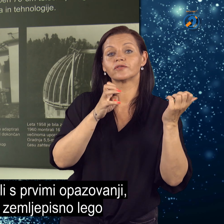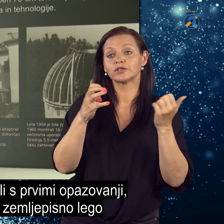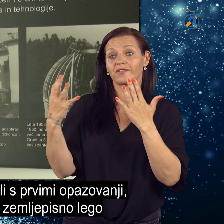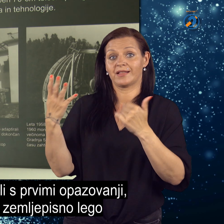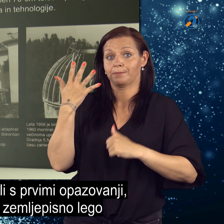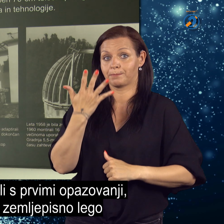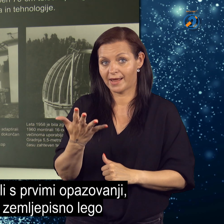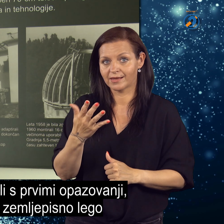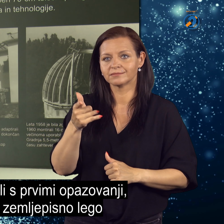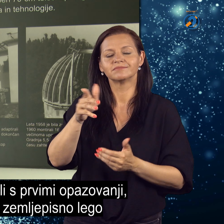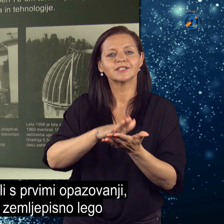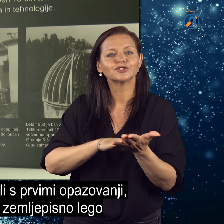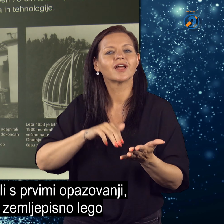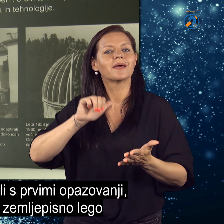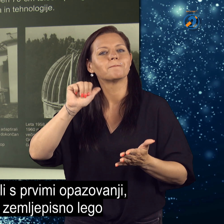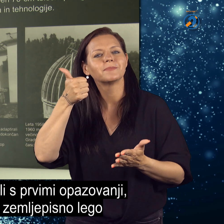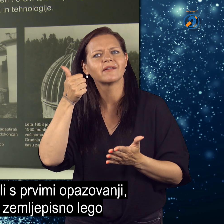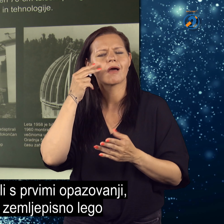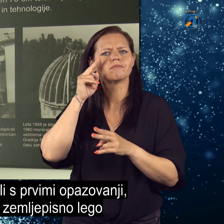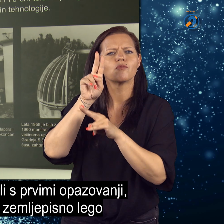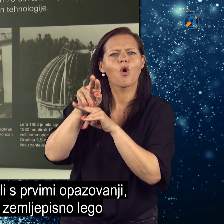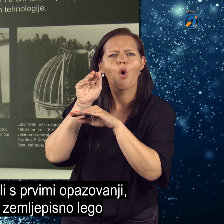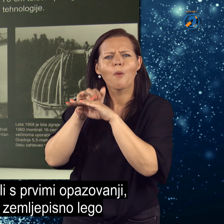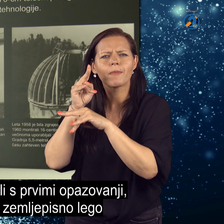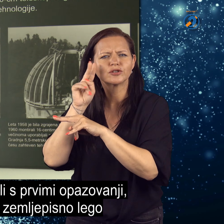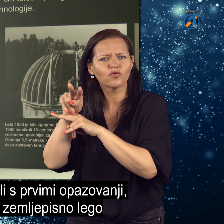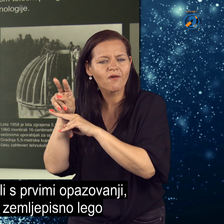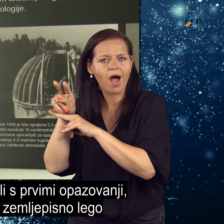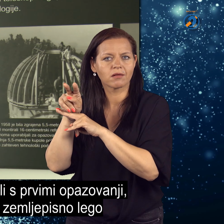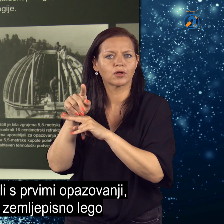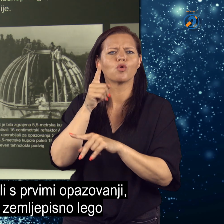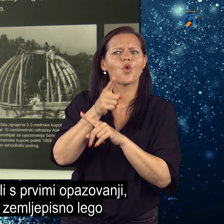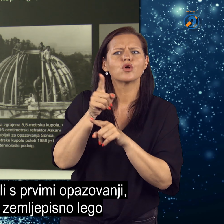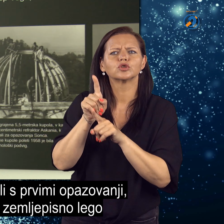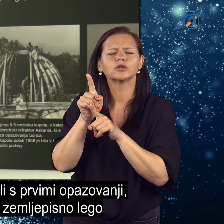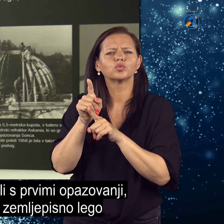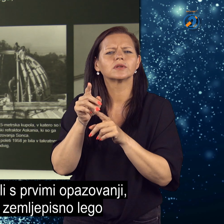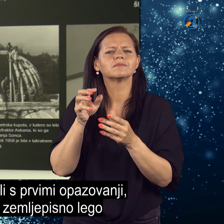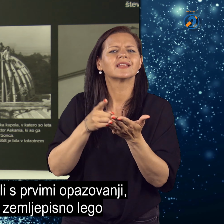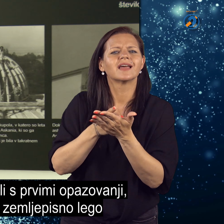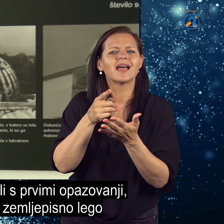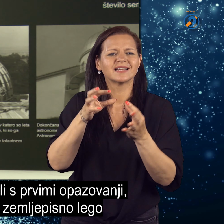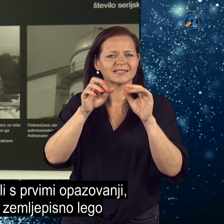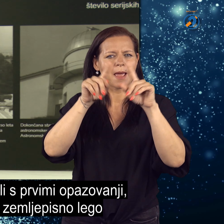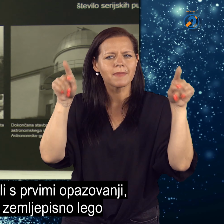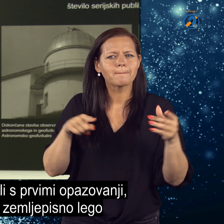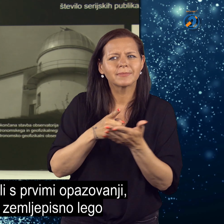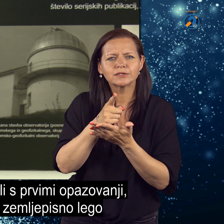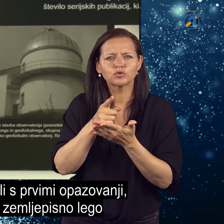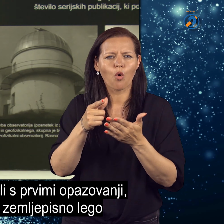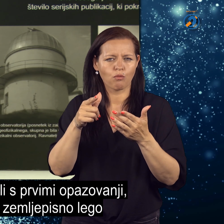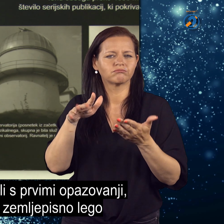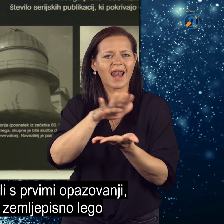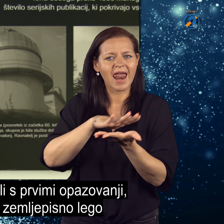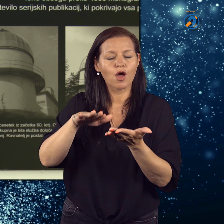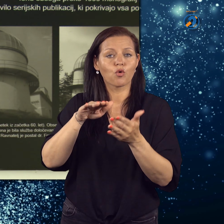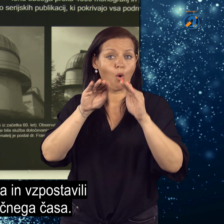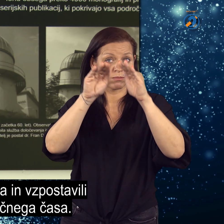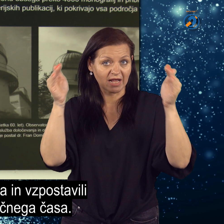Leta 1959 so začeli s prvimi opazovanji, določili so tudi zemljepisno ljega observatorija in